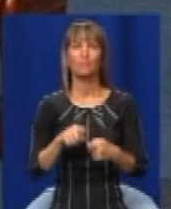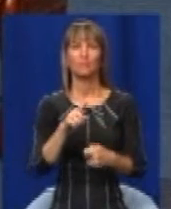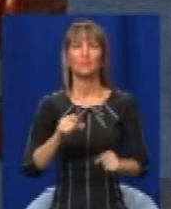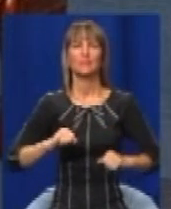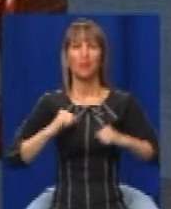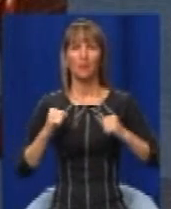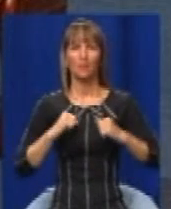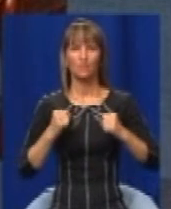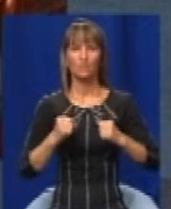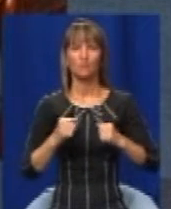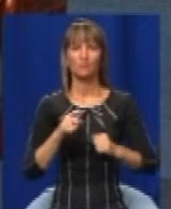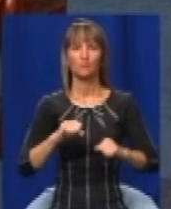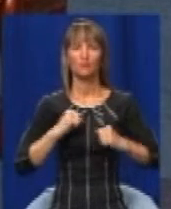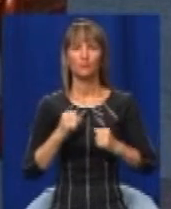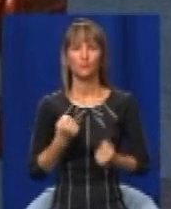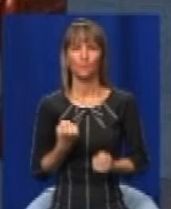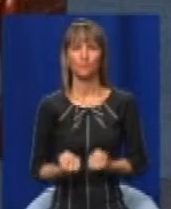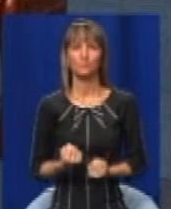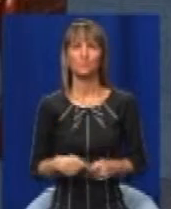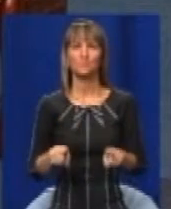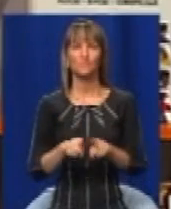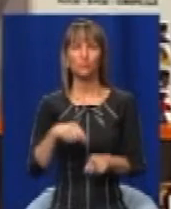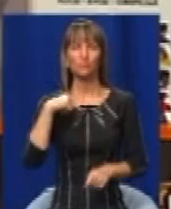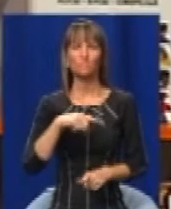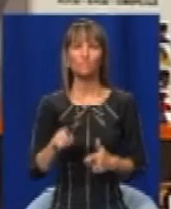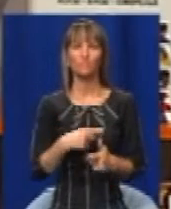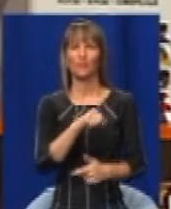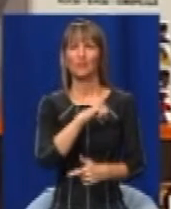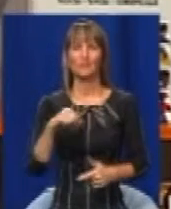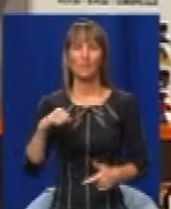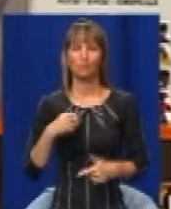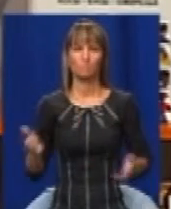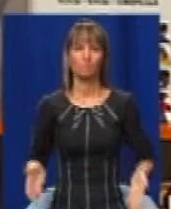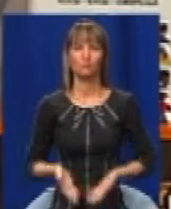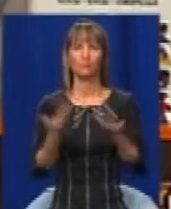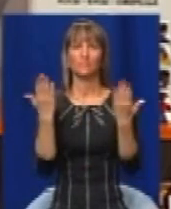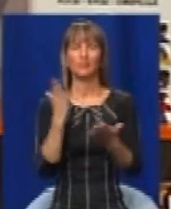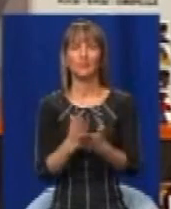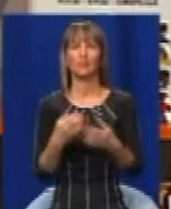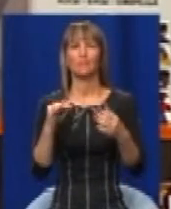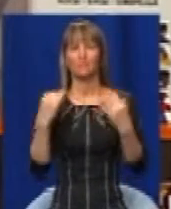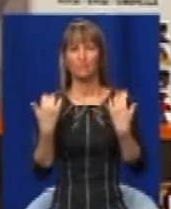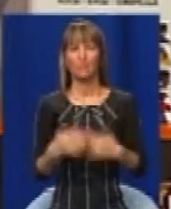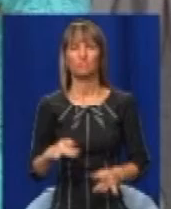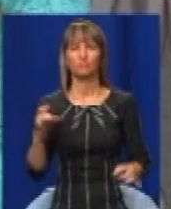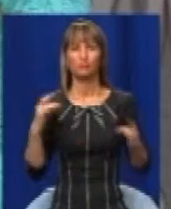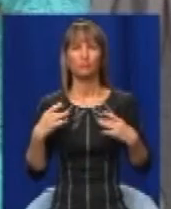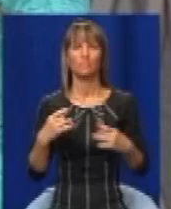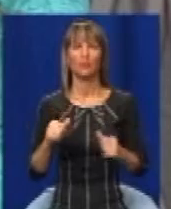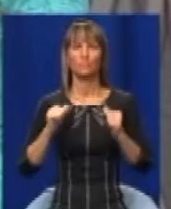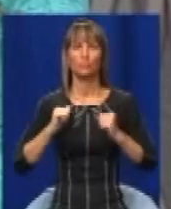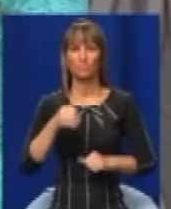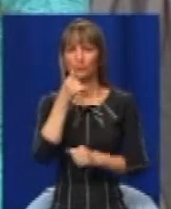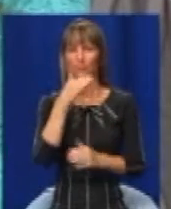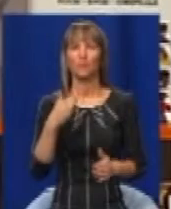намагаєшся якось, а ти намагаєшся стримувати такі емоції? Чи вони самі якось от є і все, от нервуєш і нервуєш, от нічого не можеш з цим